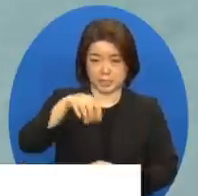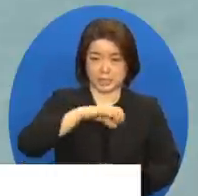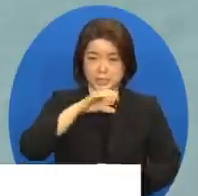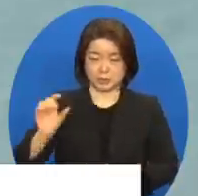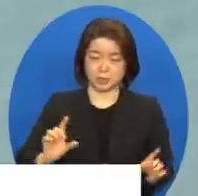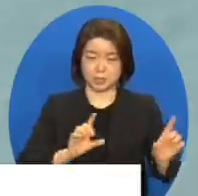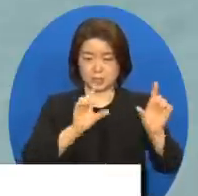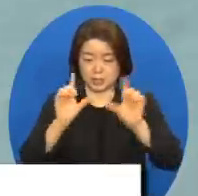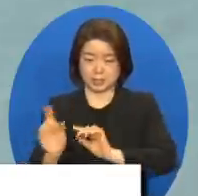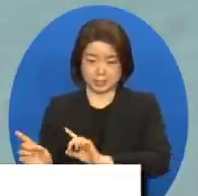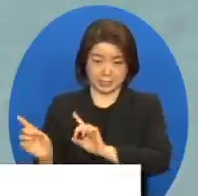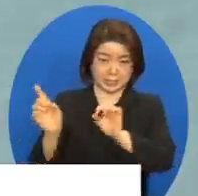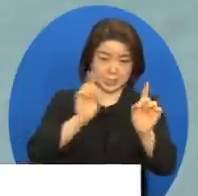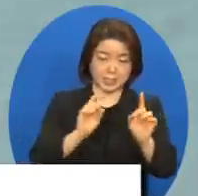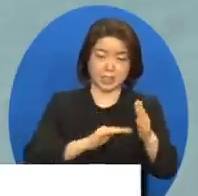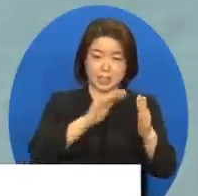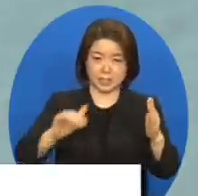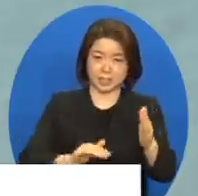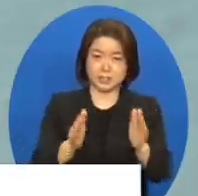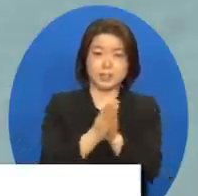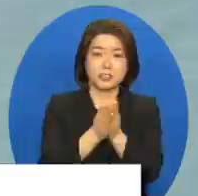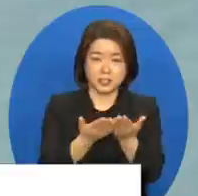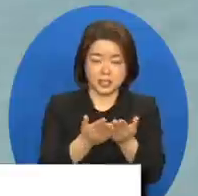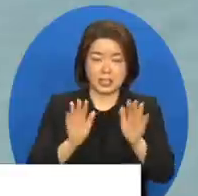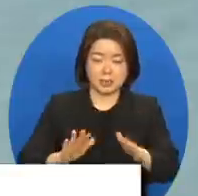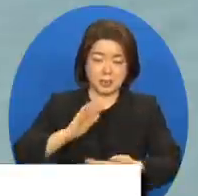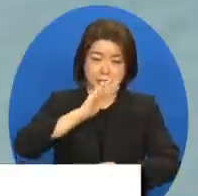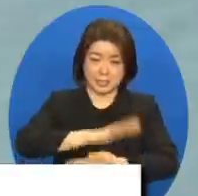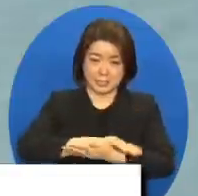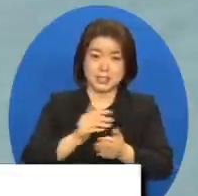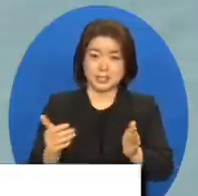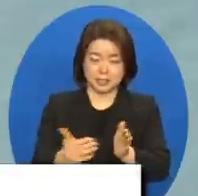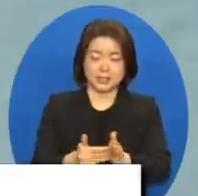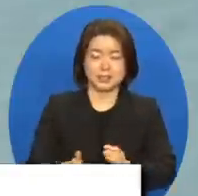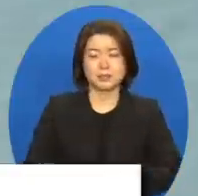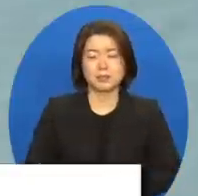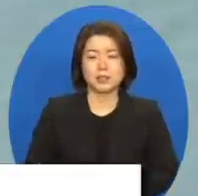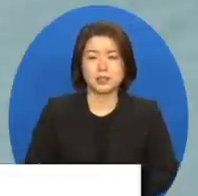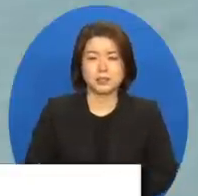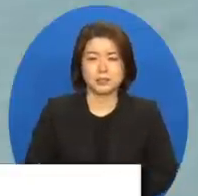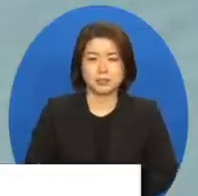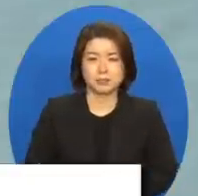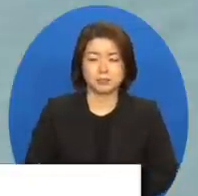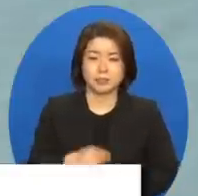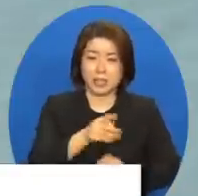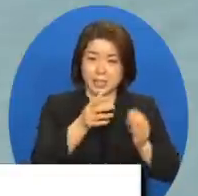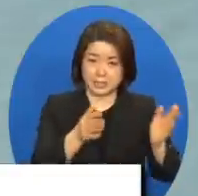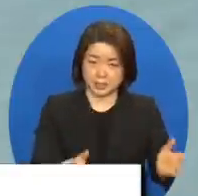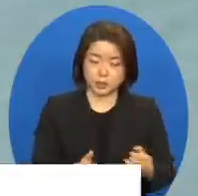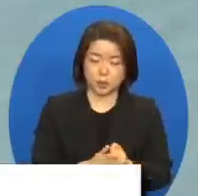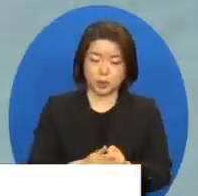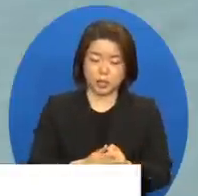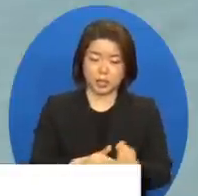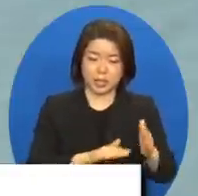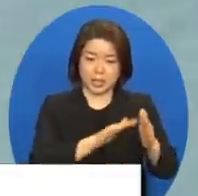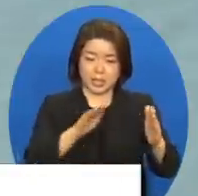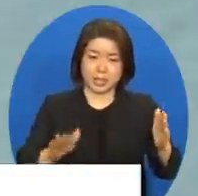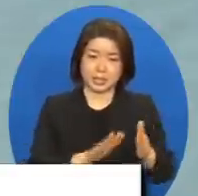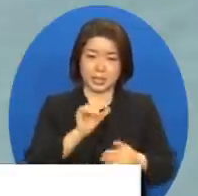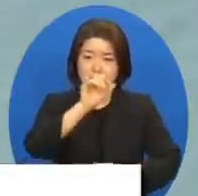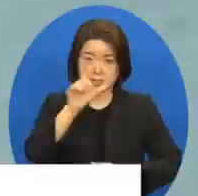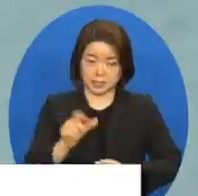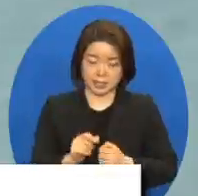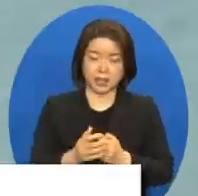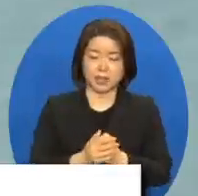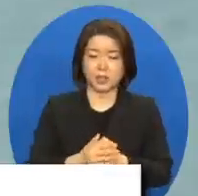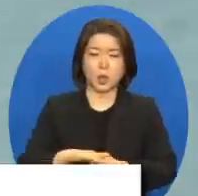살아난 가정이라는 책을 이번에 출간을 하게 됐습니다. 그동안 가정의 달 우리